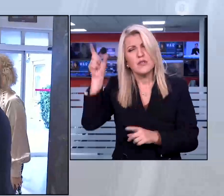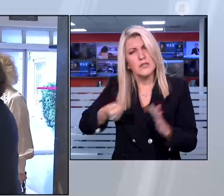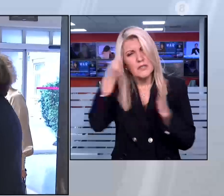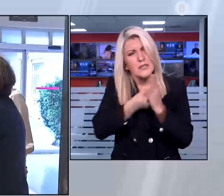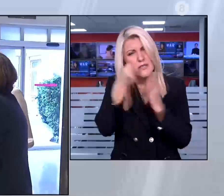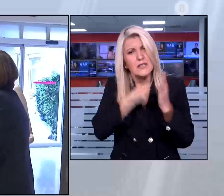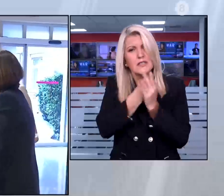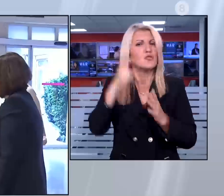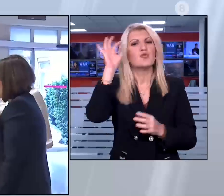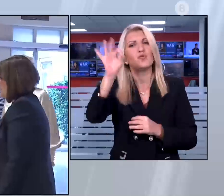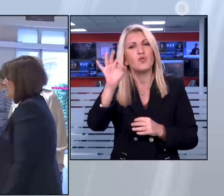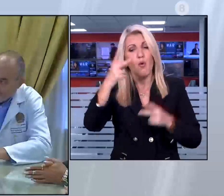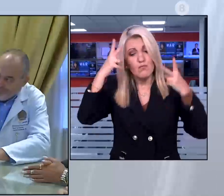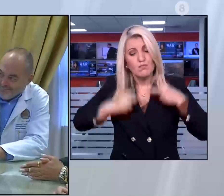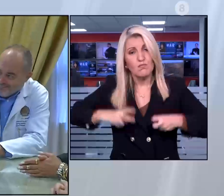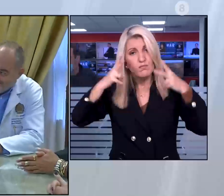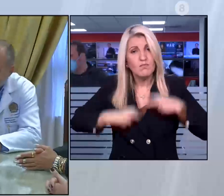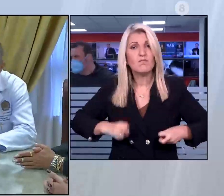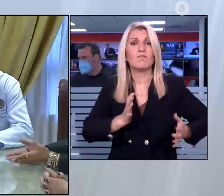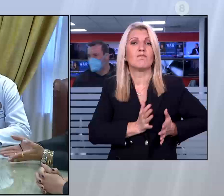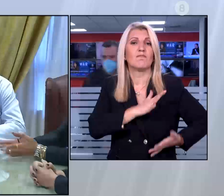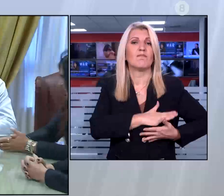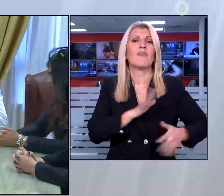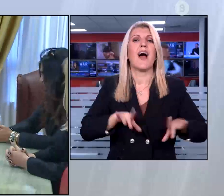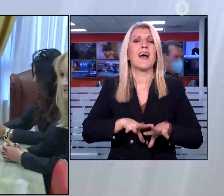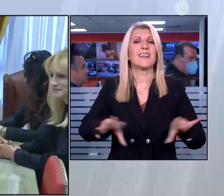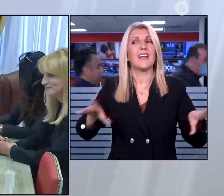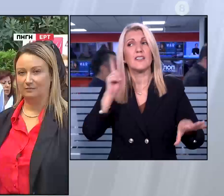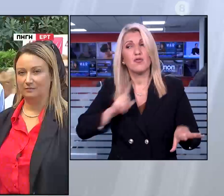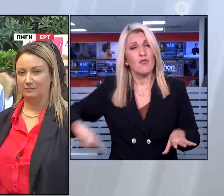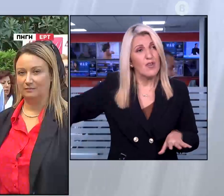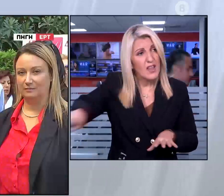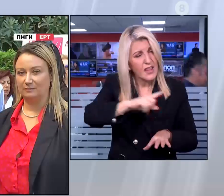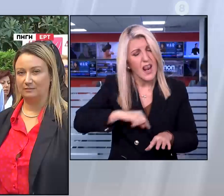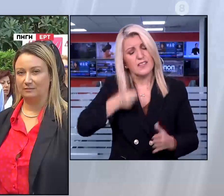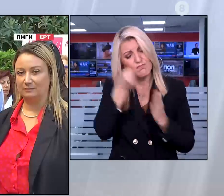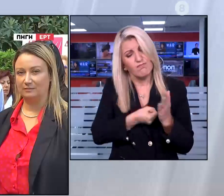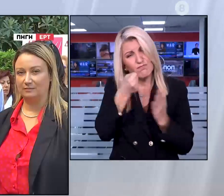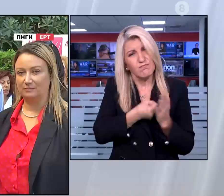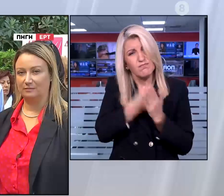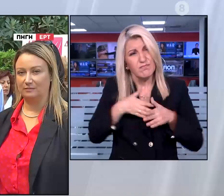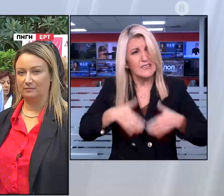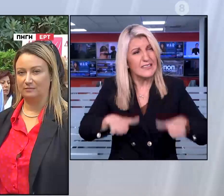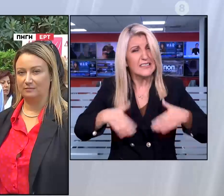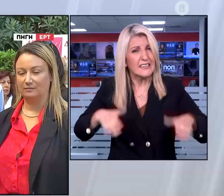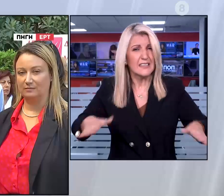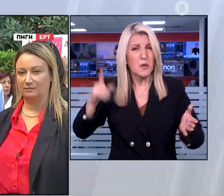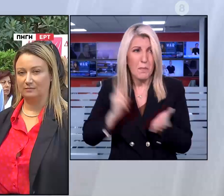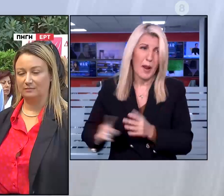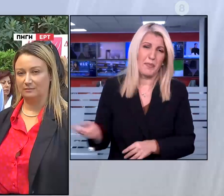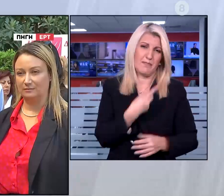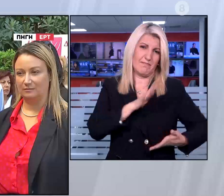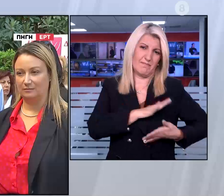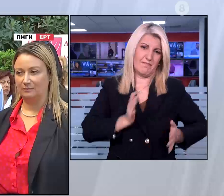του μαστού. Και σε λίγες ημέρες συμπληρώνονται 3 χρόνια από το θάνατό της. Ο λαός μας έχει ανάγκη ένα ισχυρό